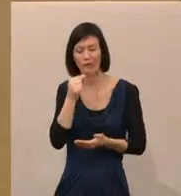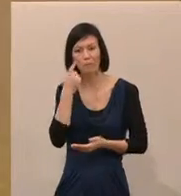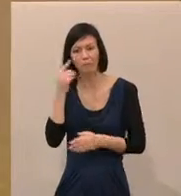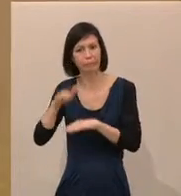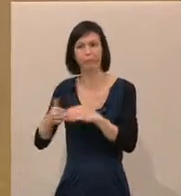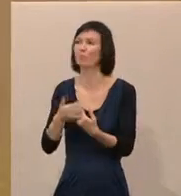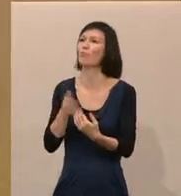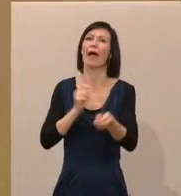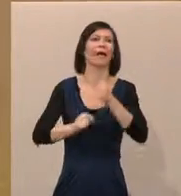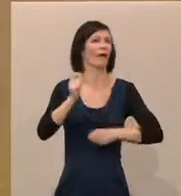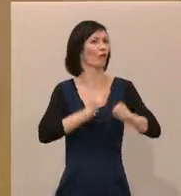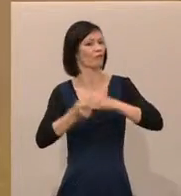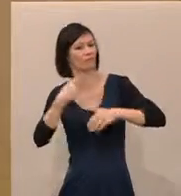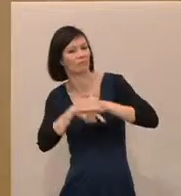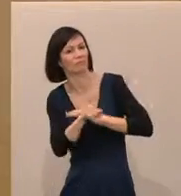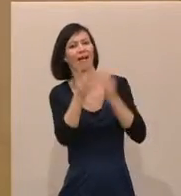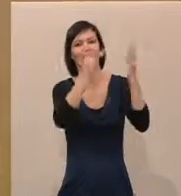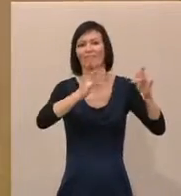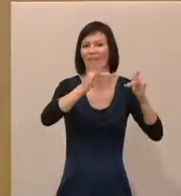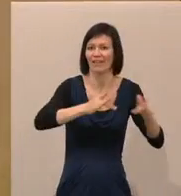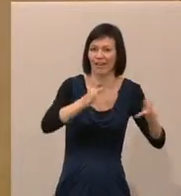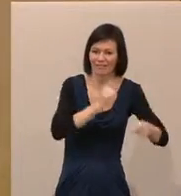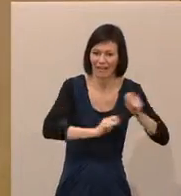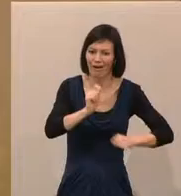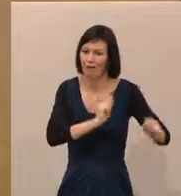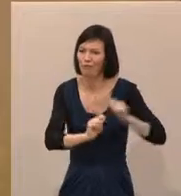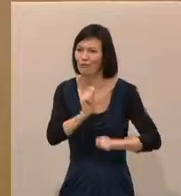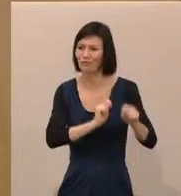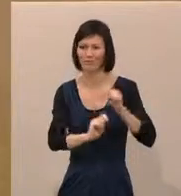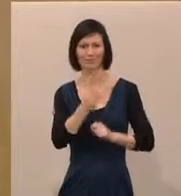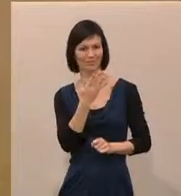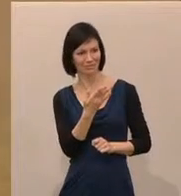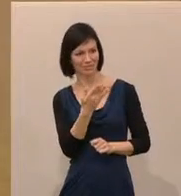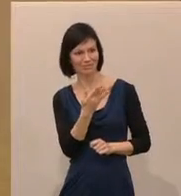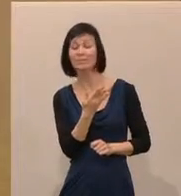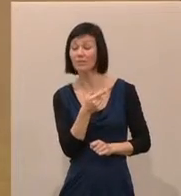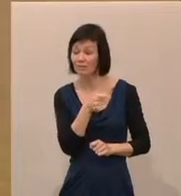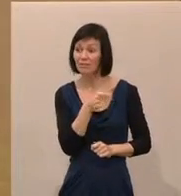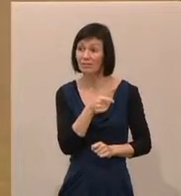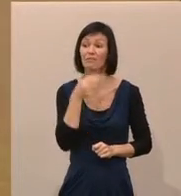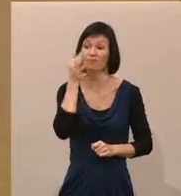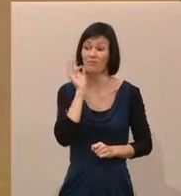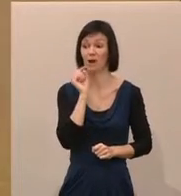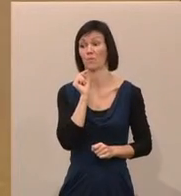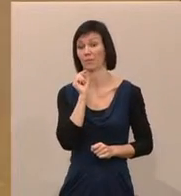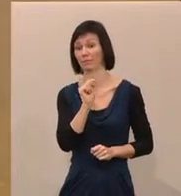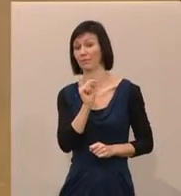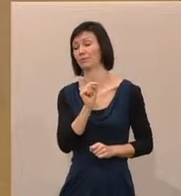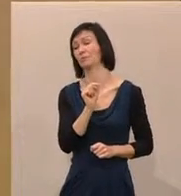einkaufen geht, wenn man Weihnachtsbesorgungen macht, ist aber für Frauen, vor allem für